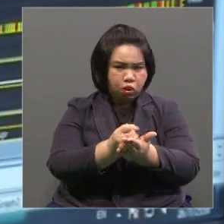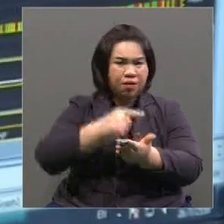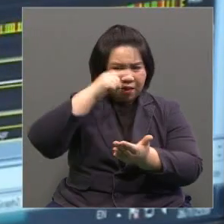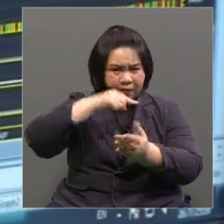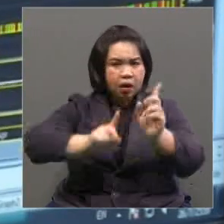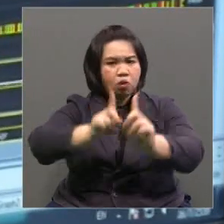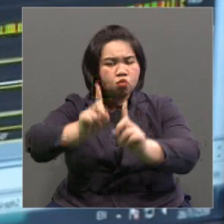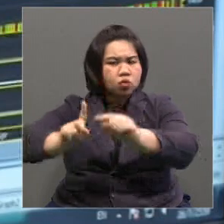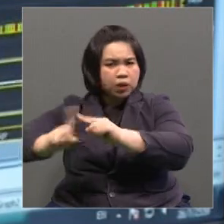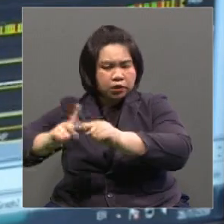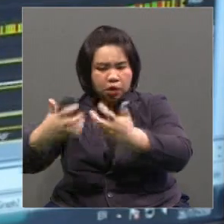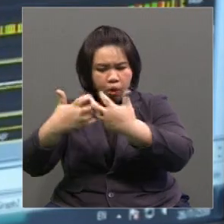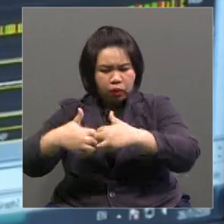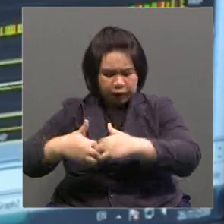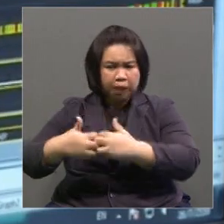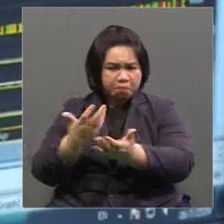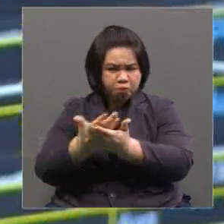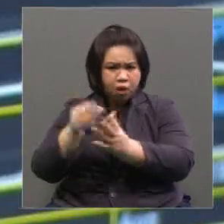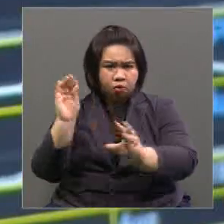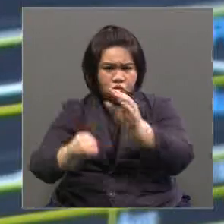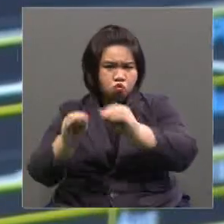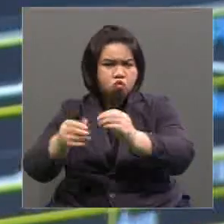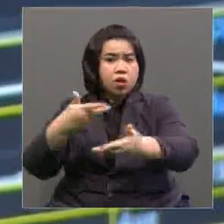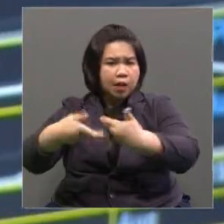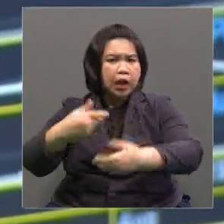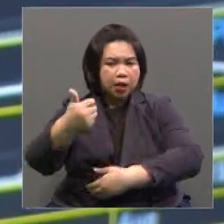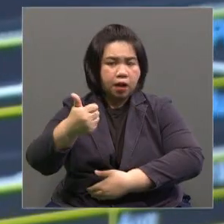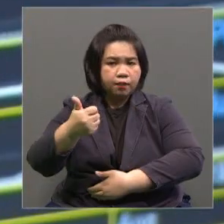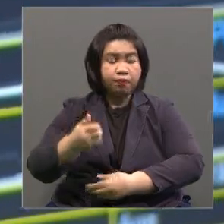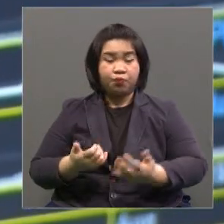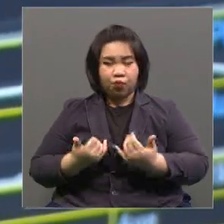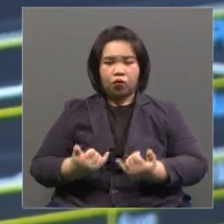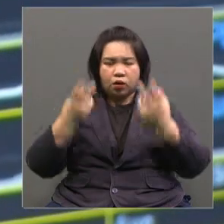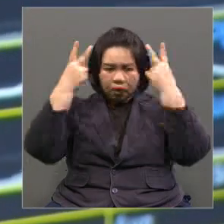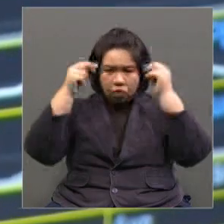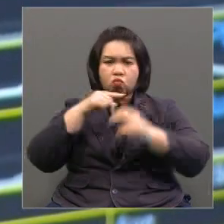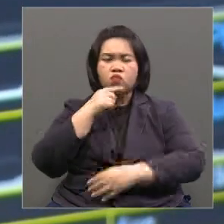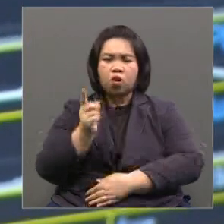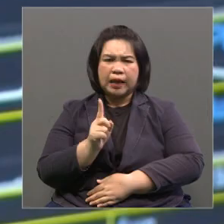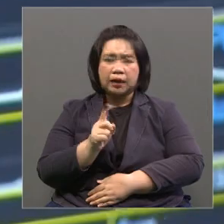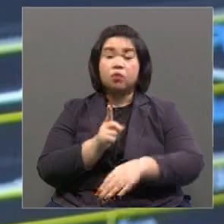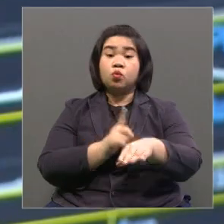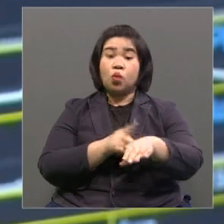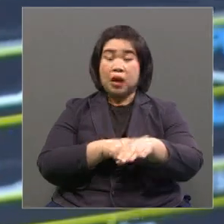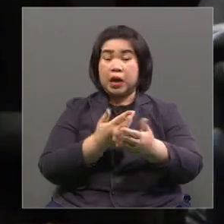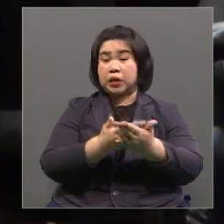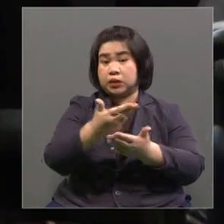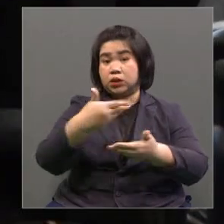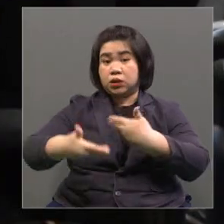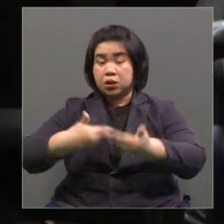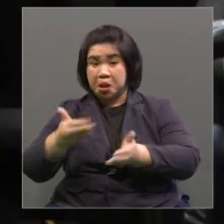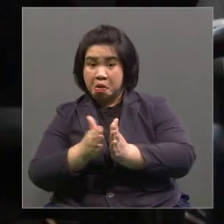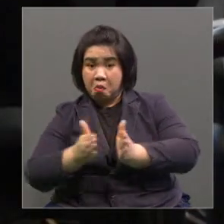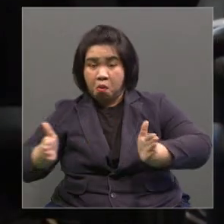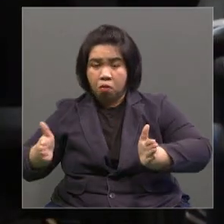อุตสาหกรรมต่างๆเข้ามาระดมทุนและทำธุรกิจในไทยได้ส่วนข้อเสนอที่นายกรัฐมนตรีเสนอให้ขยายเวลาการซื้อขายในตลาด